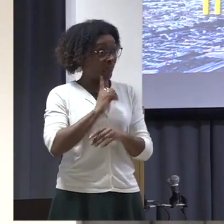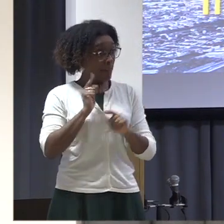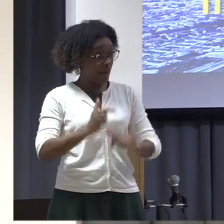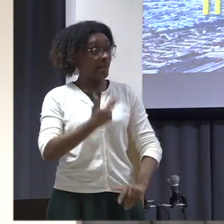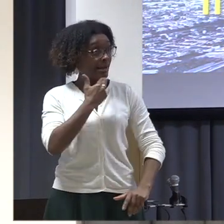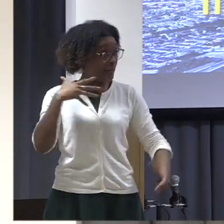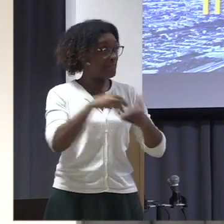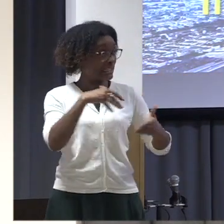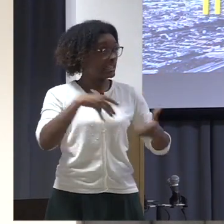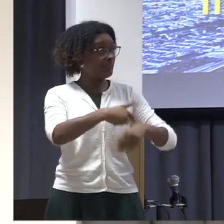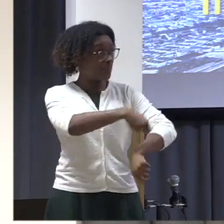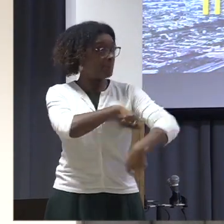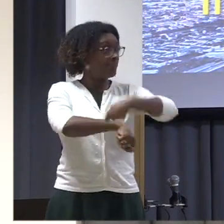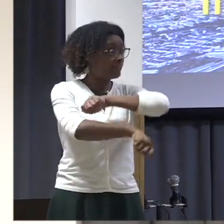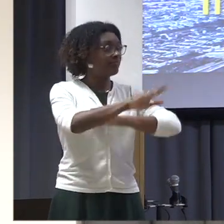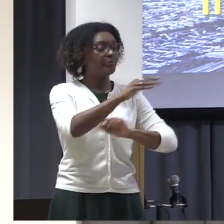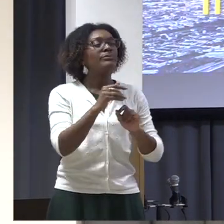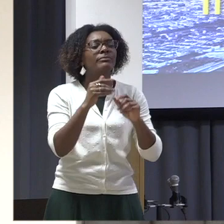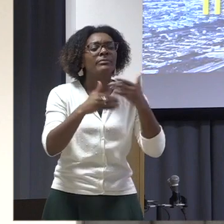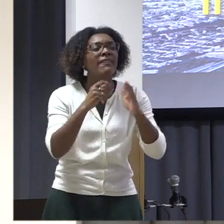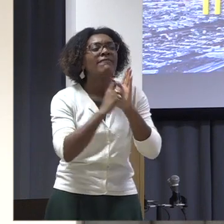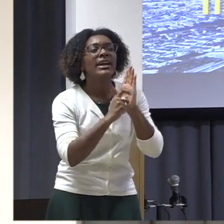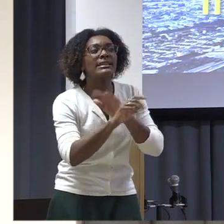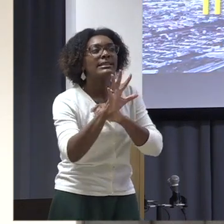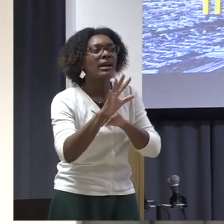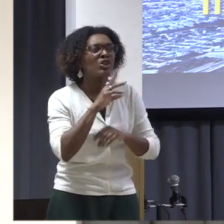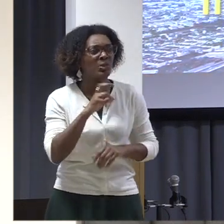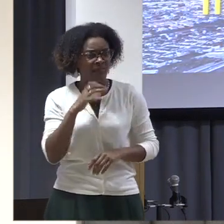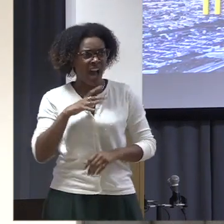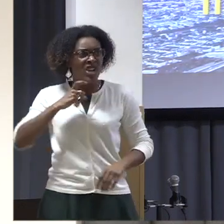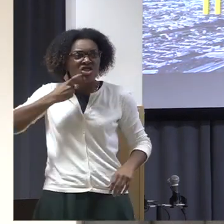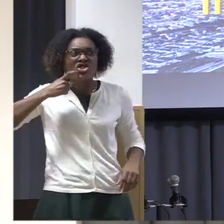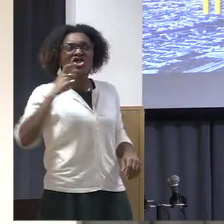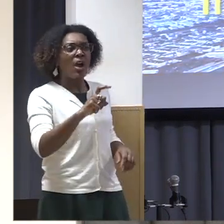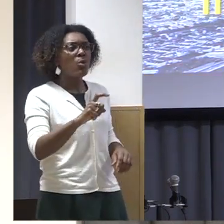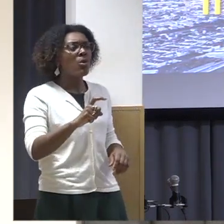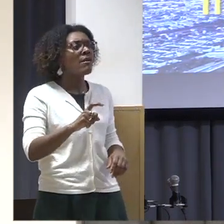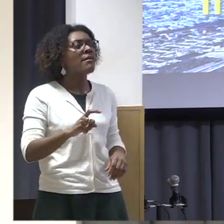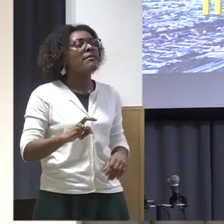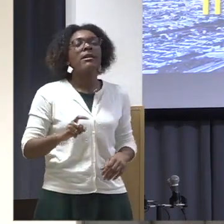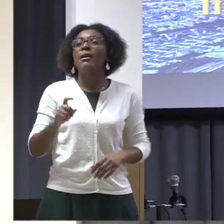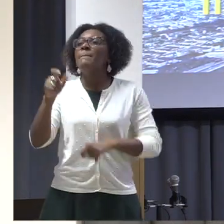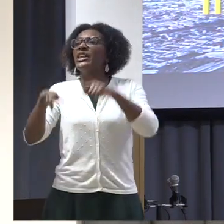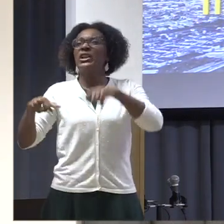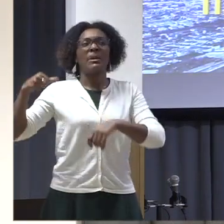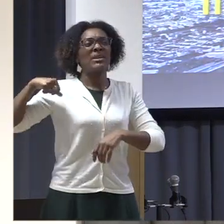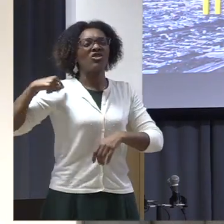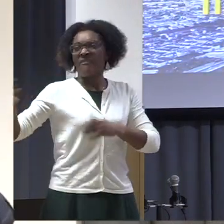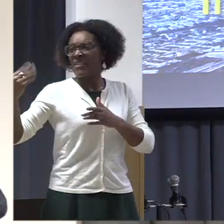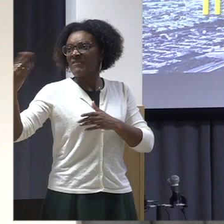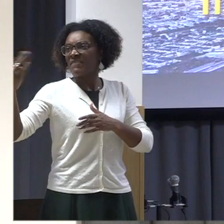la bible dit au verset 5 mai les juifs jaloux pris avec eux quelques méchants hommes